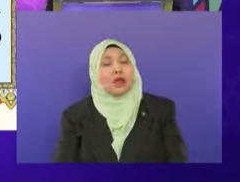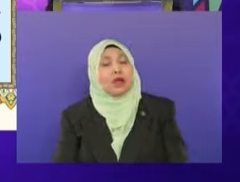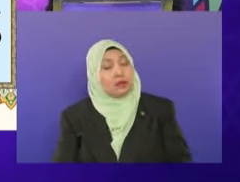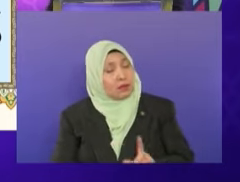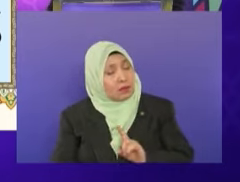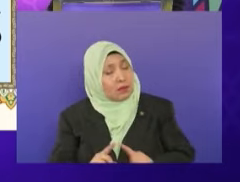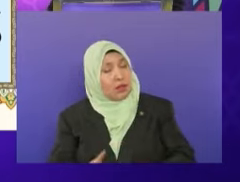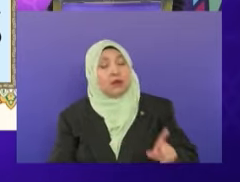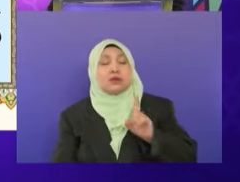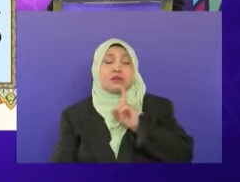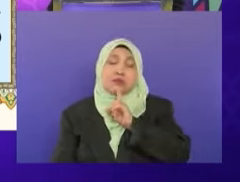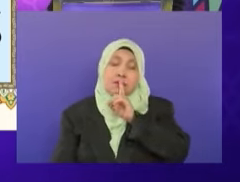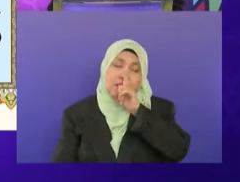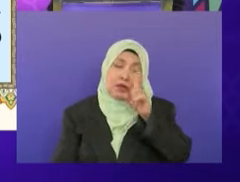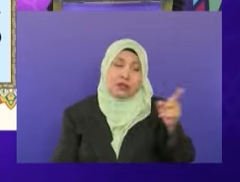ولكن